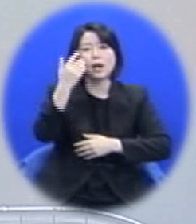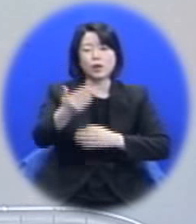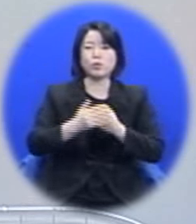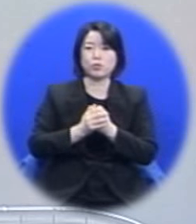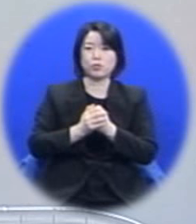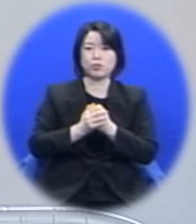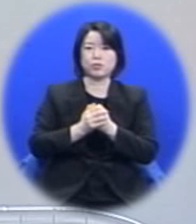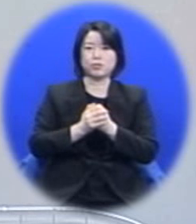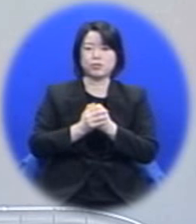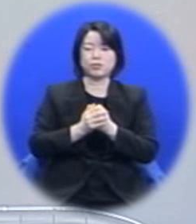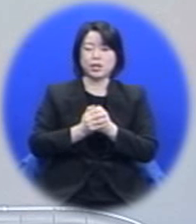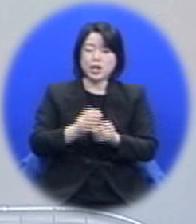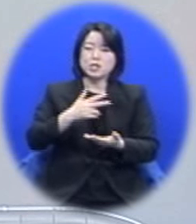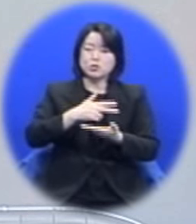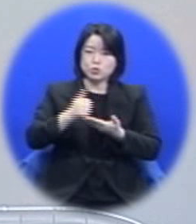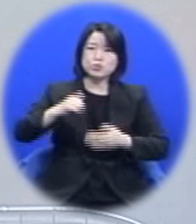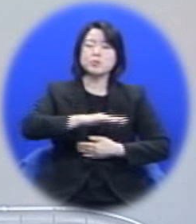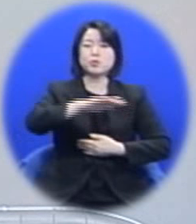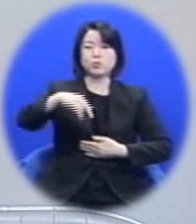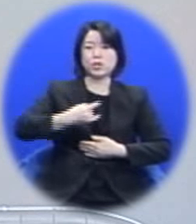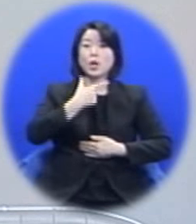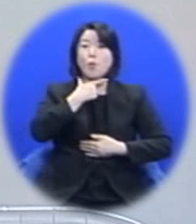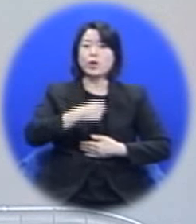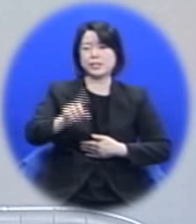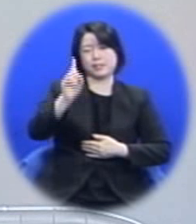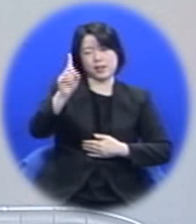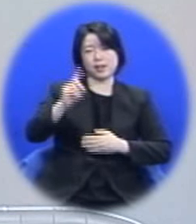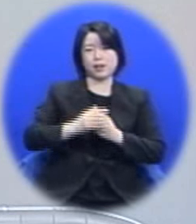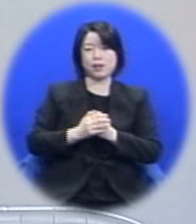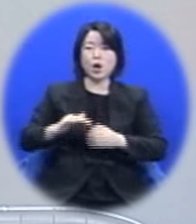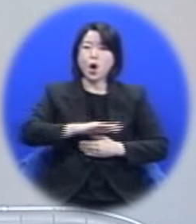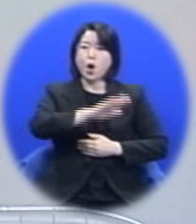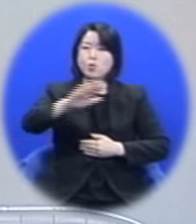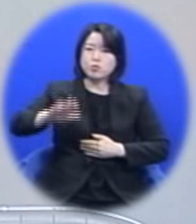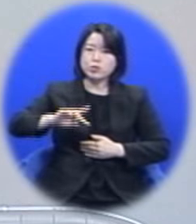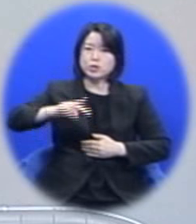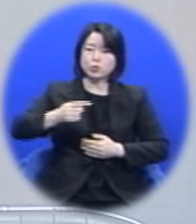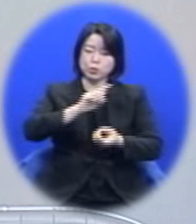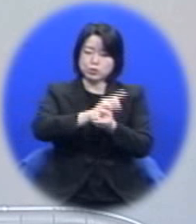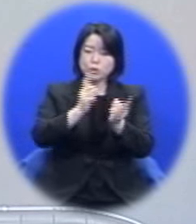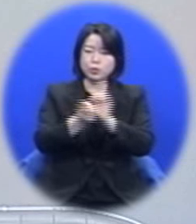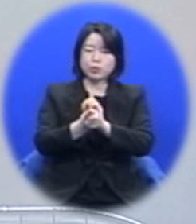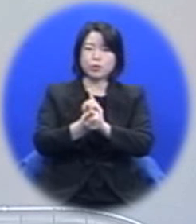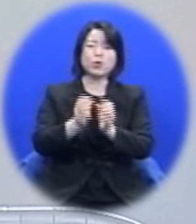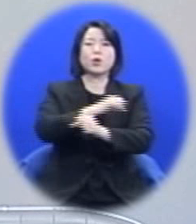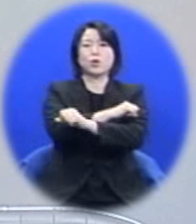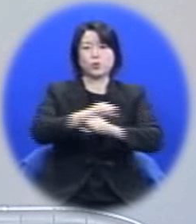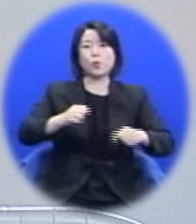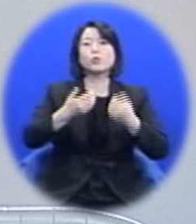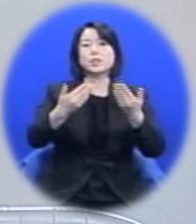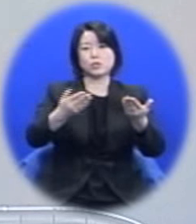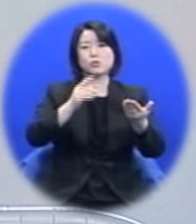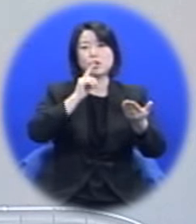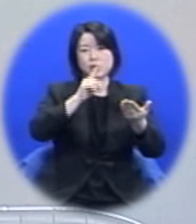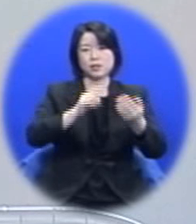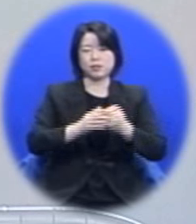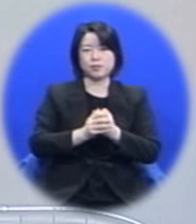주님이 우리에게 원하시는 거 하나예요. 우리도 서로 그렇게 용서하라는 거예요.